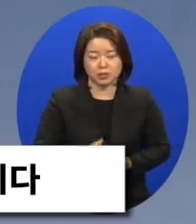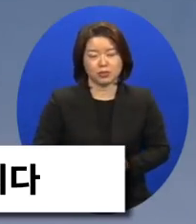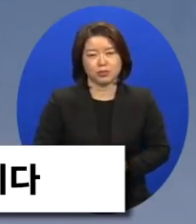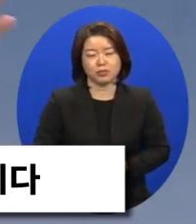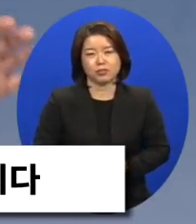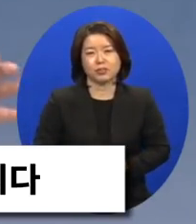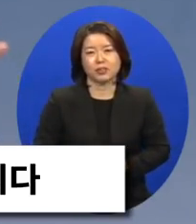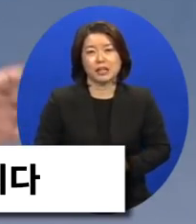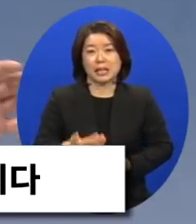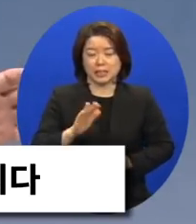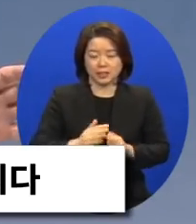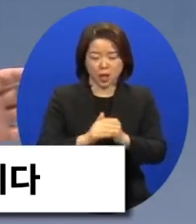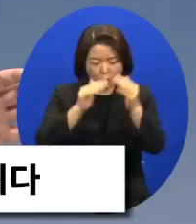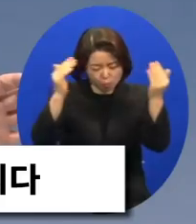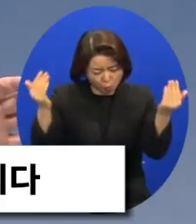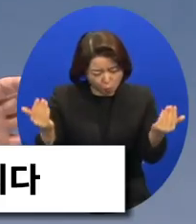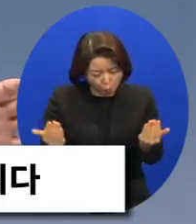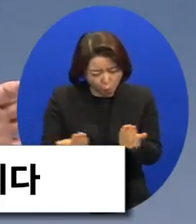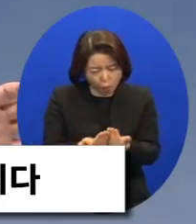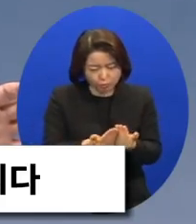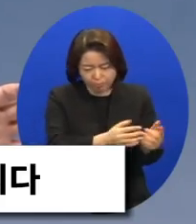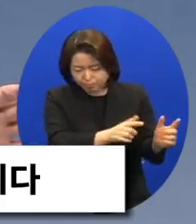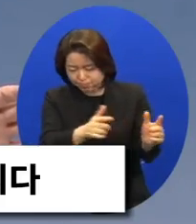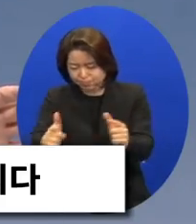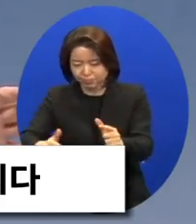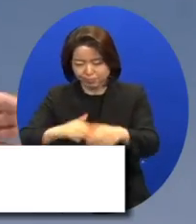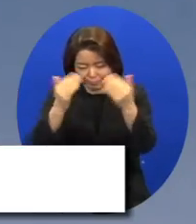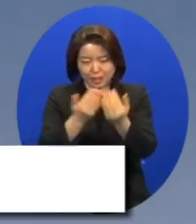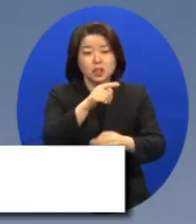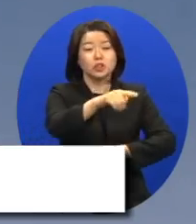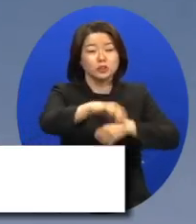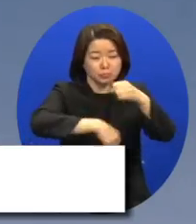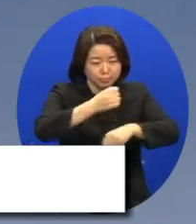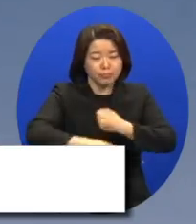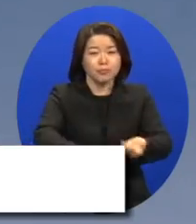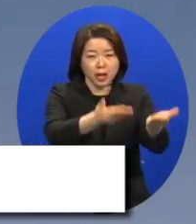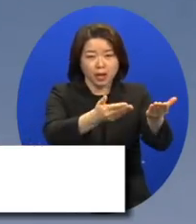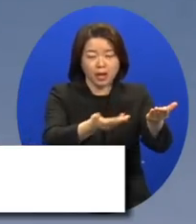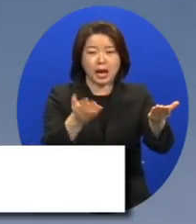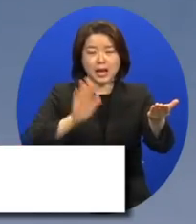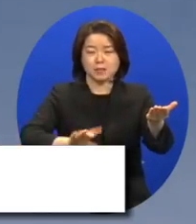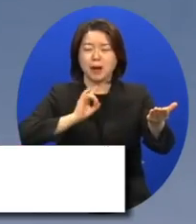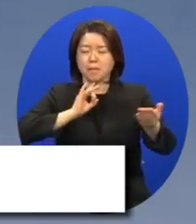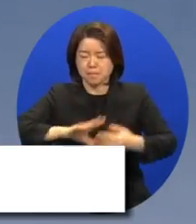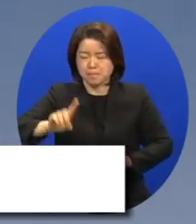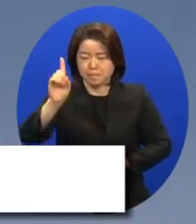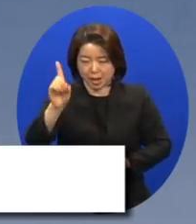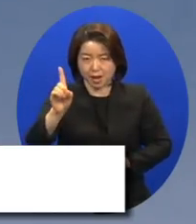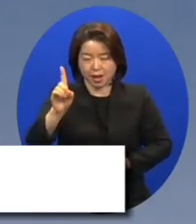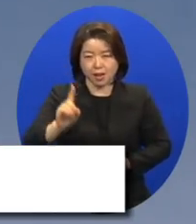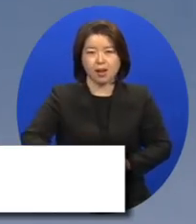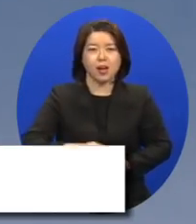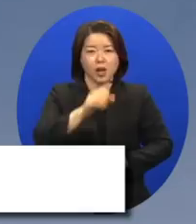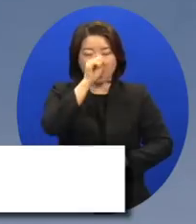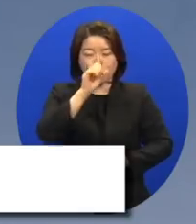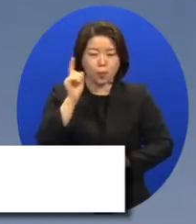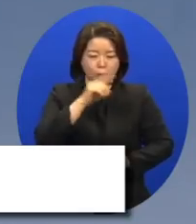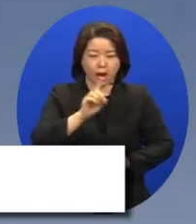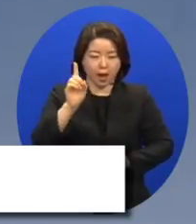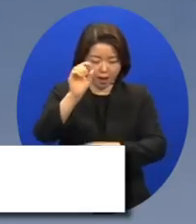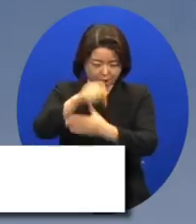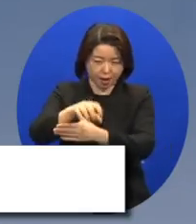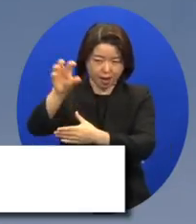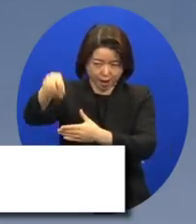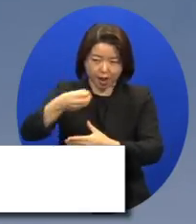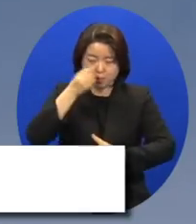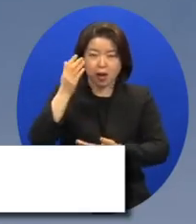모든 것을 다 마음대로 할 수 있게 해 주셨습니다 단 하나만 서나 까만 따먹지 말라 하나님을